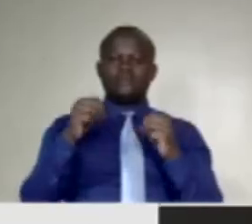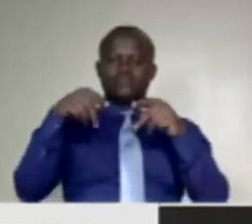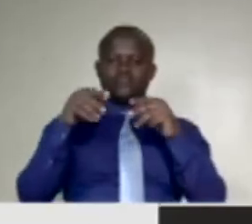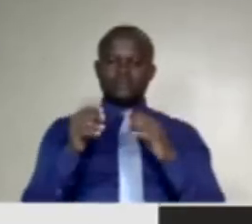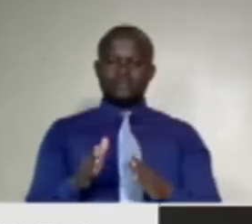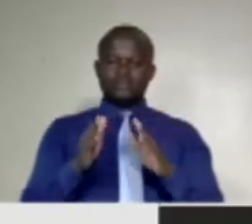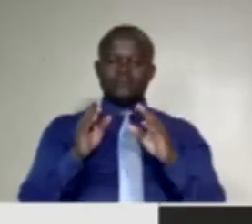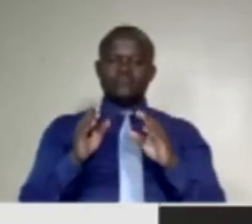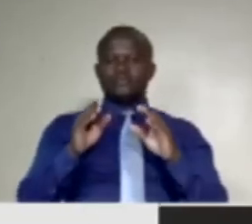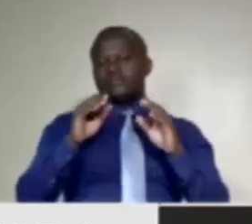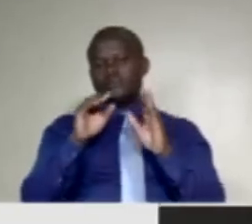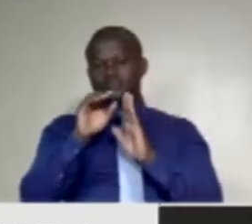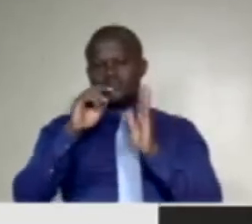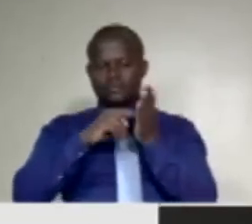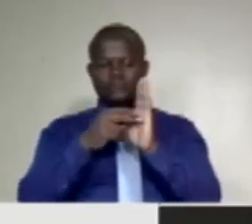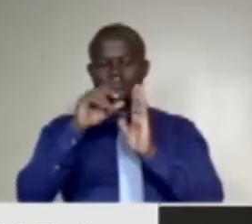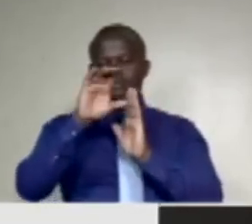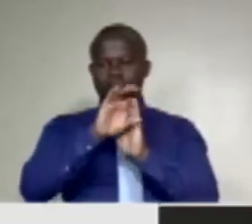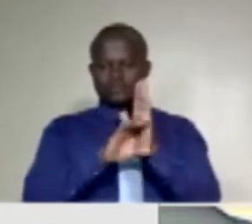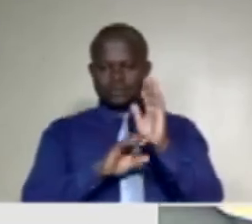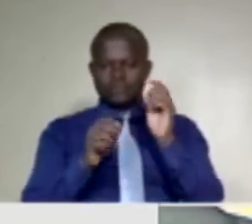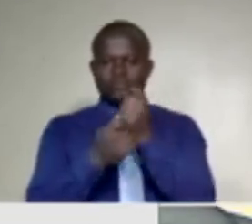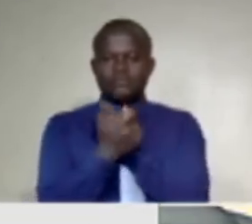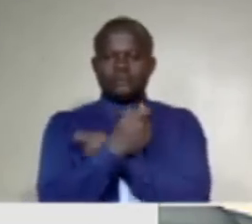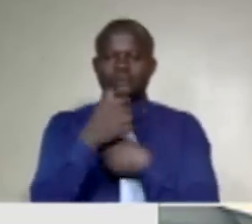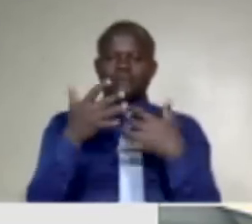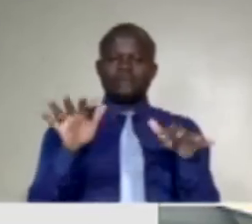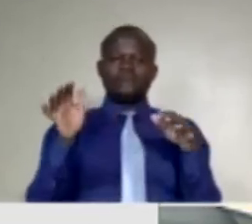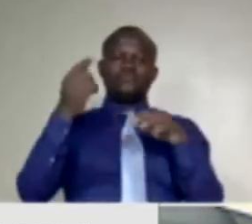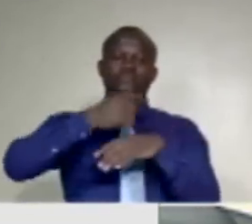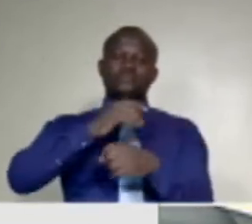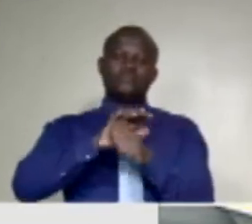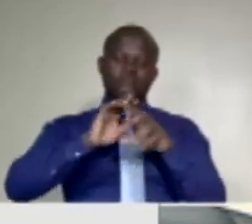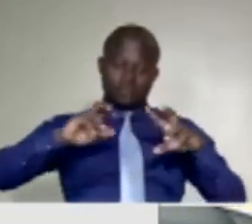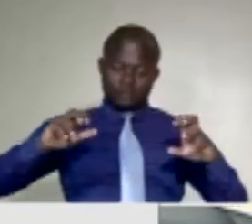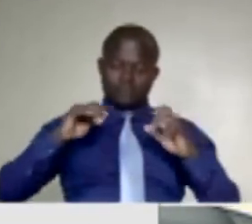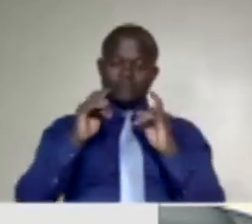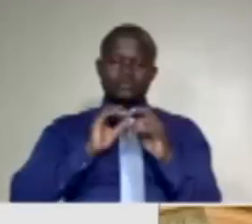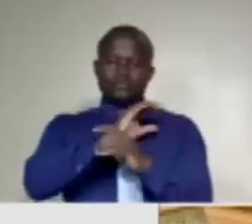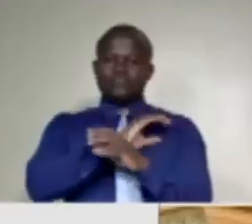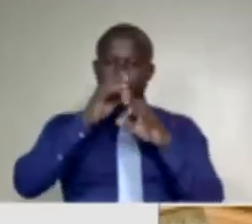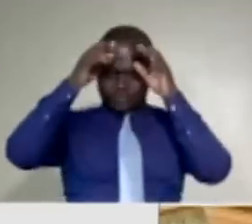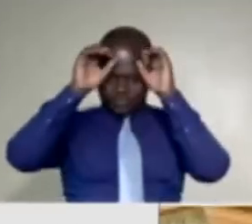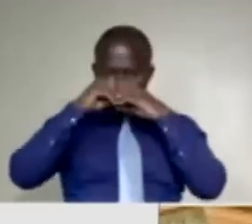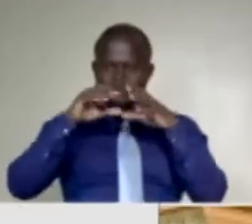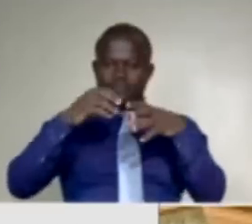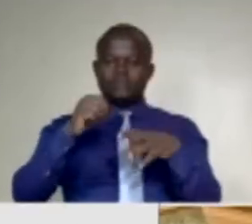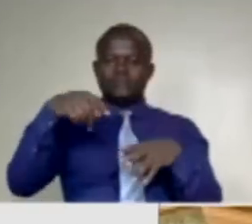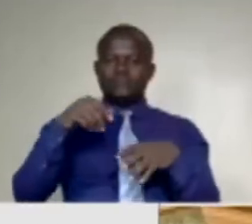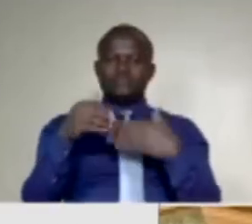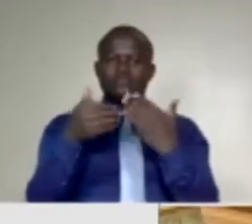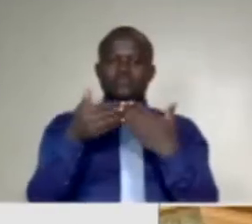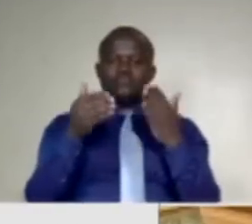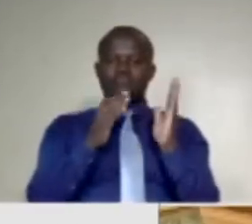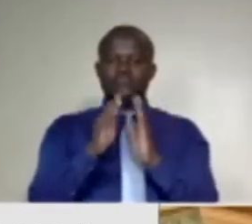n'ay'abadepite. Uyu mushinga w'ivugururwa ry'itegeko nshinga wari umaze iminsi isuzumwa n'inama y'abaperezida mu mutwe w'abadepite.